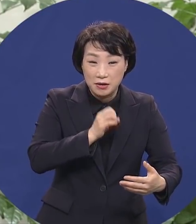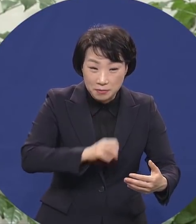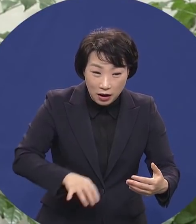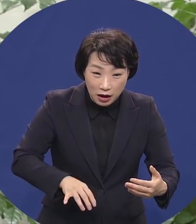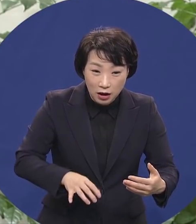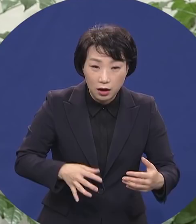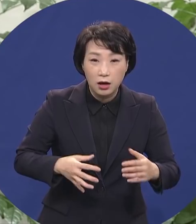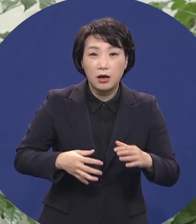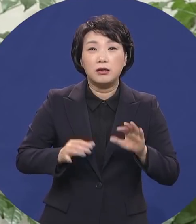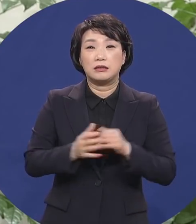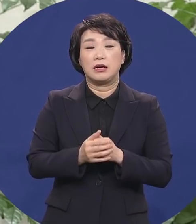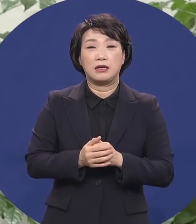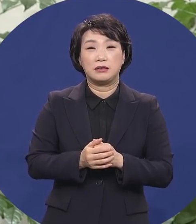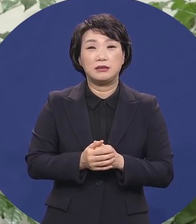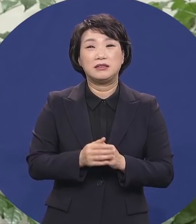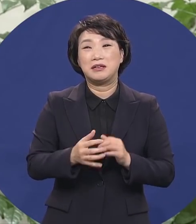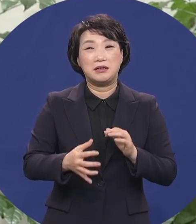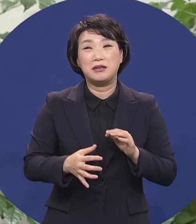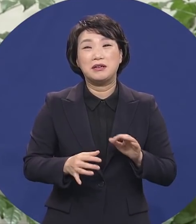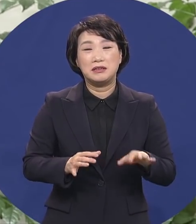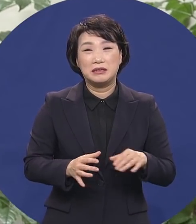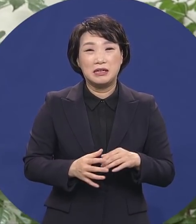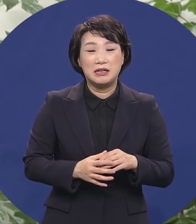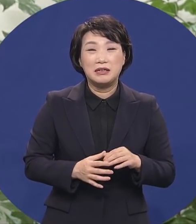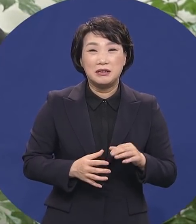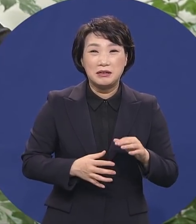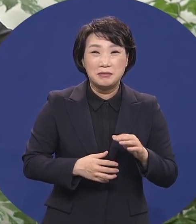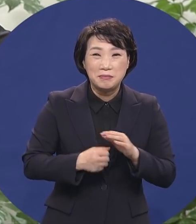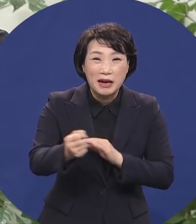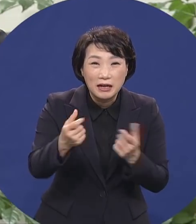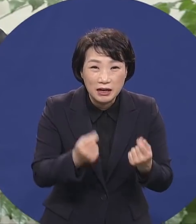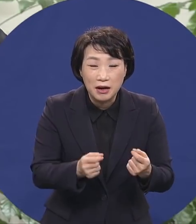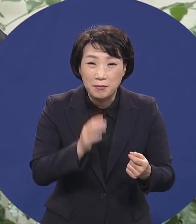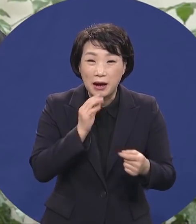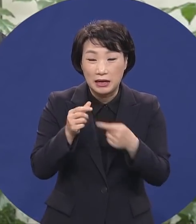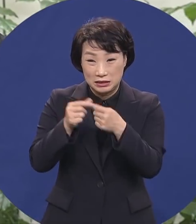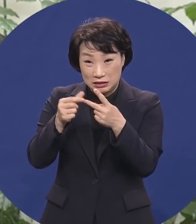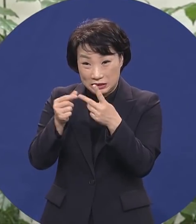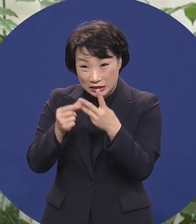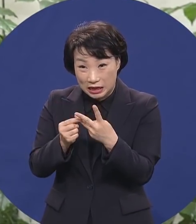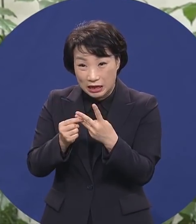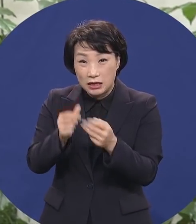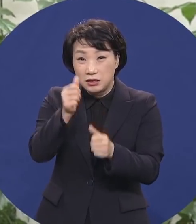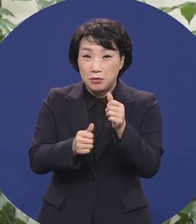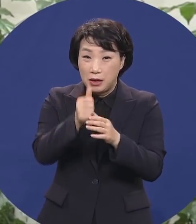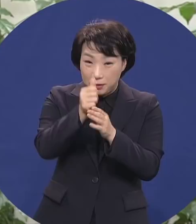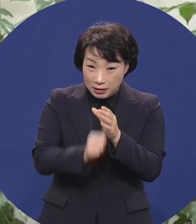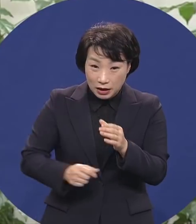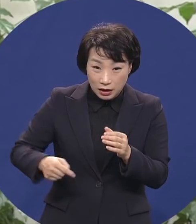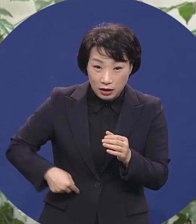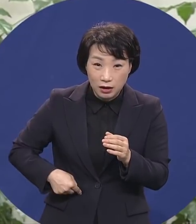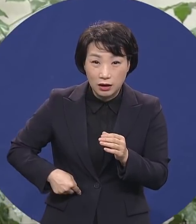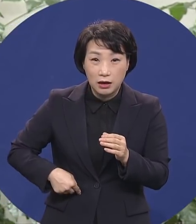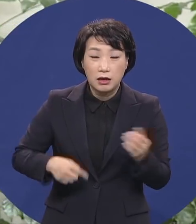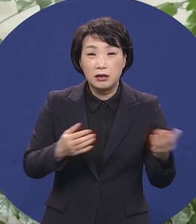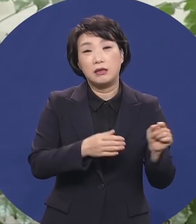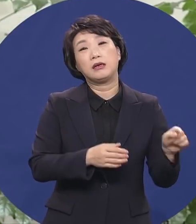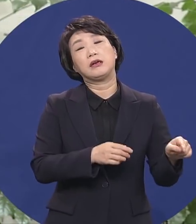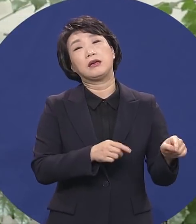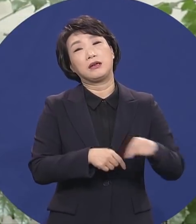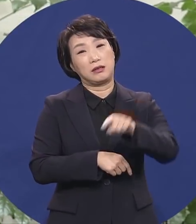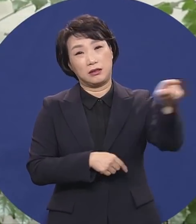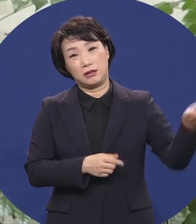놓치면 빼앗기고 싶고 첫 번째, 두 번째, 세 번째 시험에 걸리니까 이런 일이 벌어진